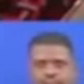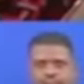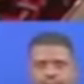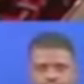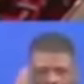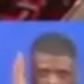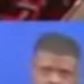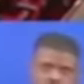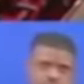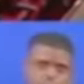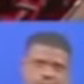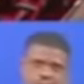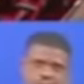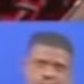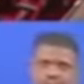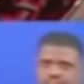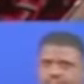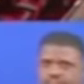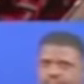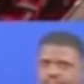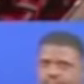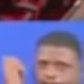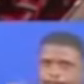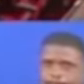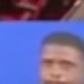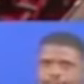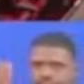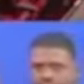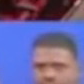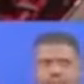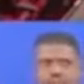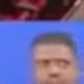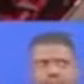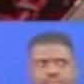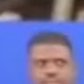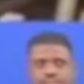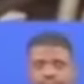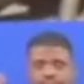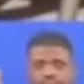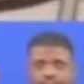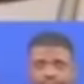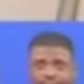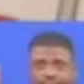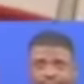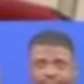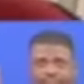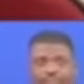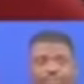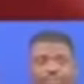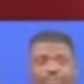Mheshimiwa Colonel Evans Alfred Mtambi, Mara.